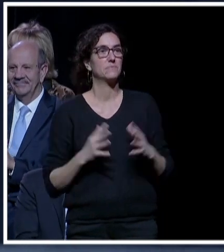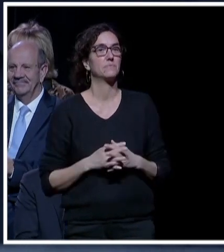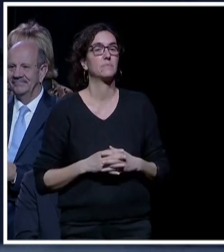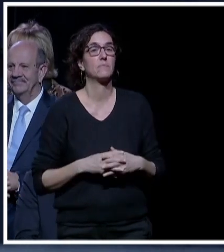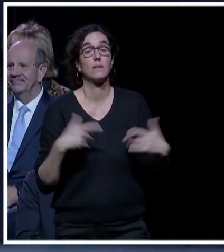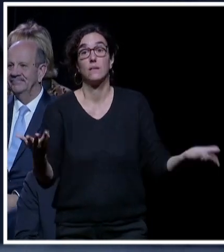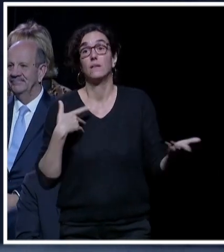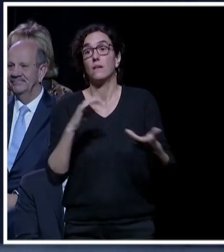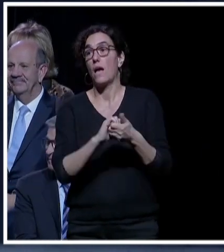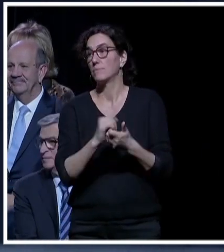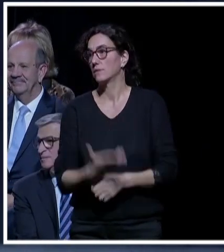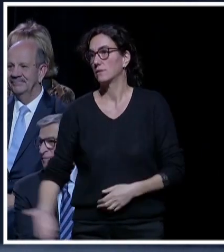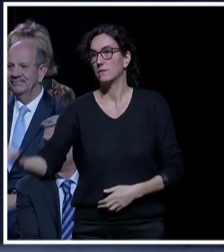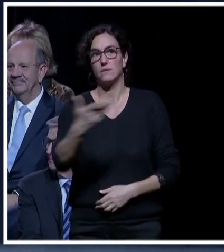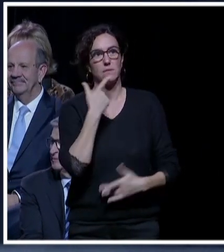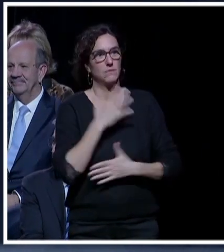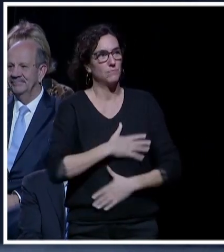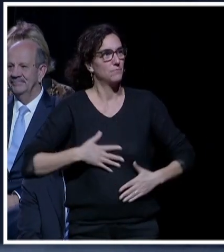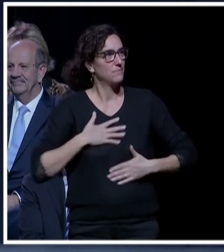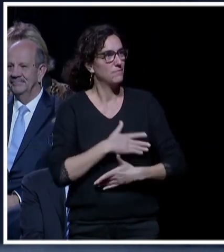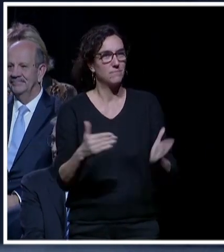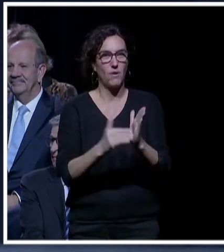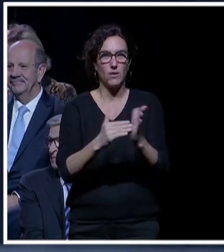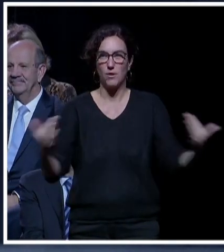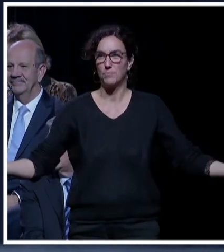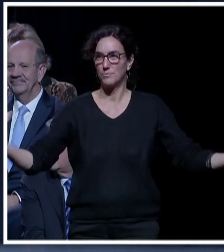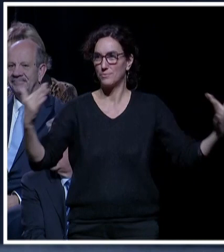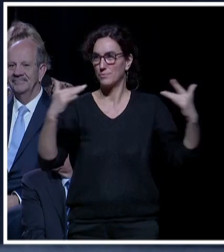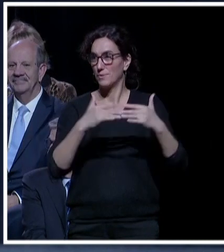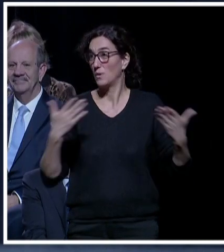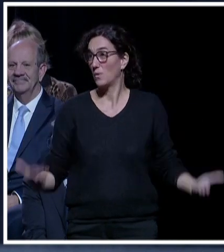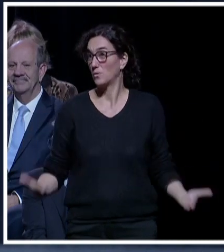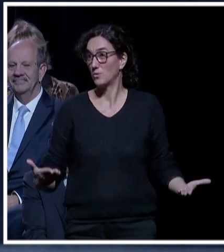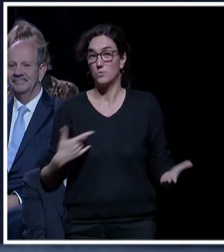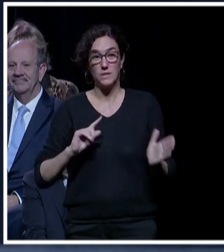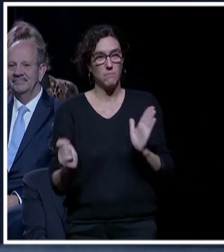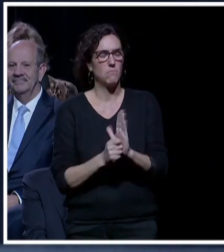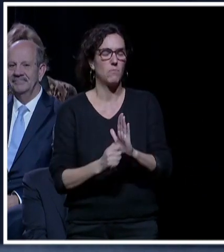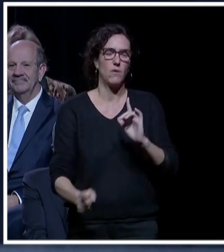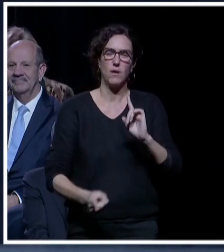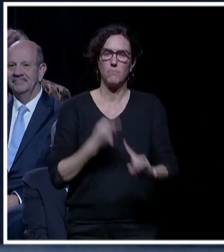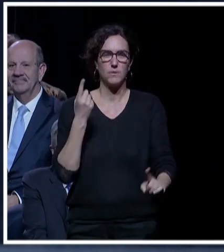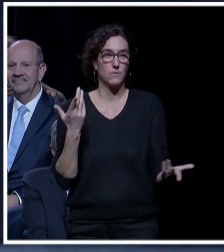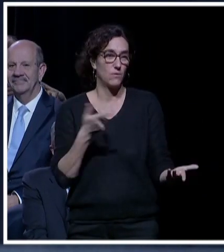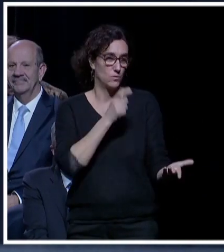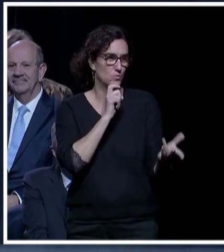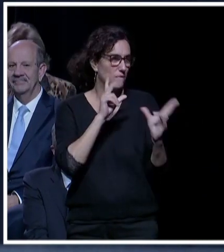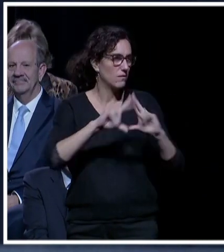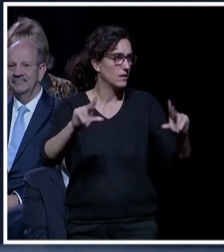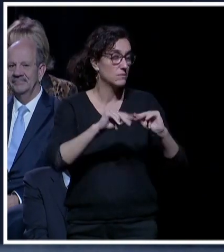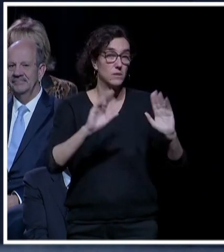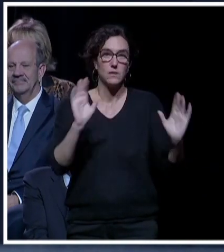Mes chers amis, quelle joie de vous voir une nouvelle fois si nombreux pour partager ce moment précieux. Je le disais tout à l'heure, c'est tellement